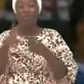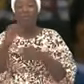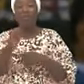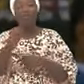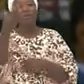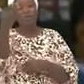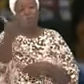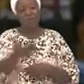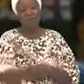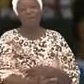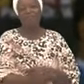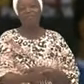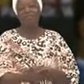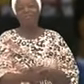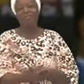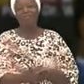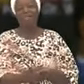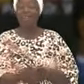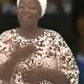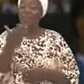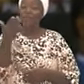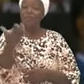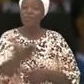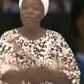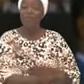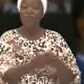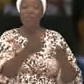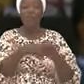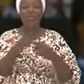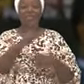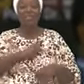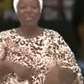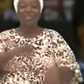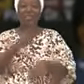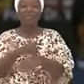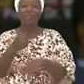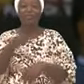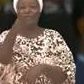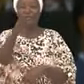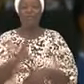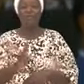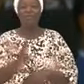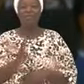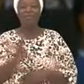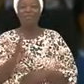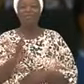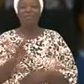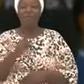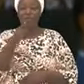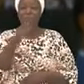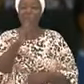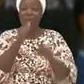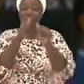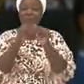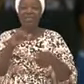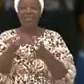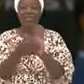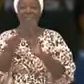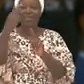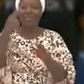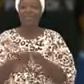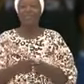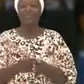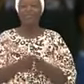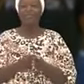soyez les bienvenus soit bien dans le royaume de dieu vous êtes bénis au nom de